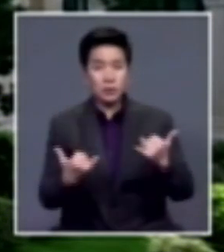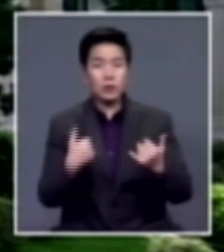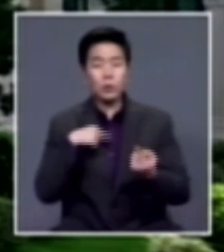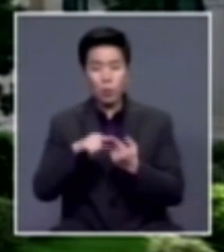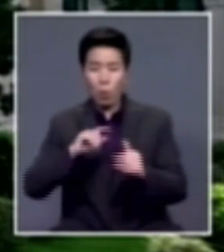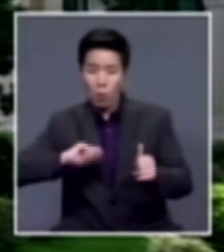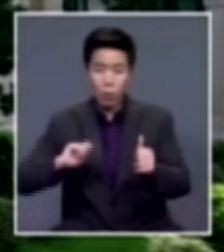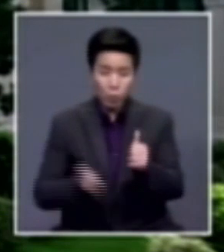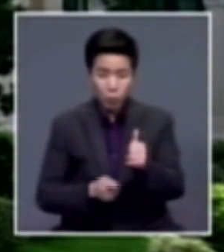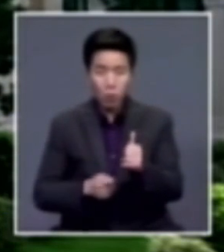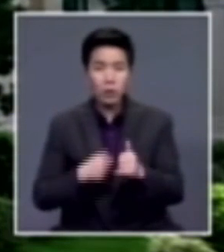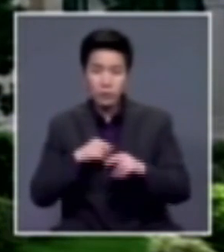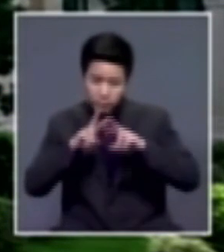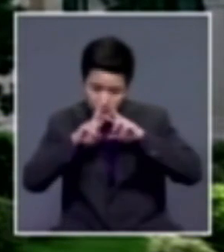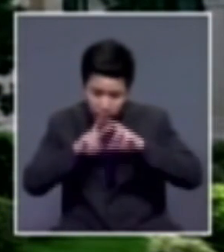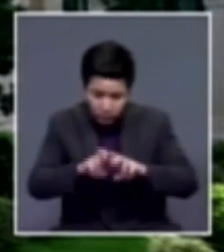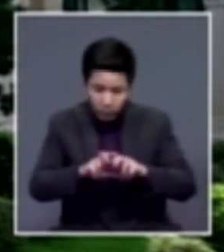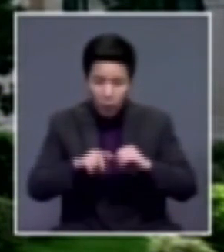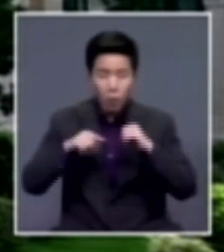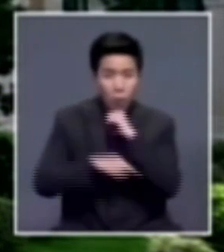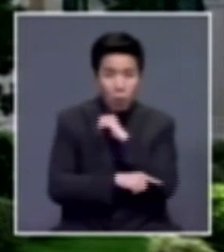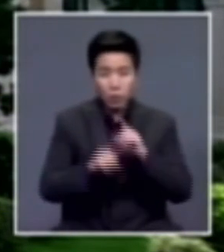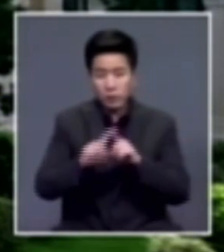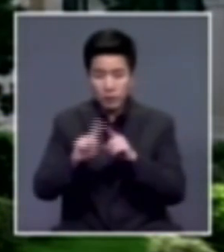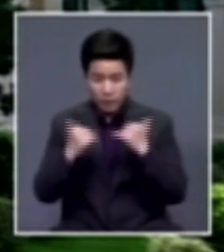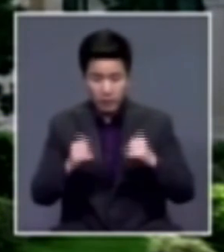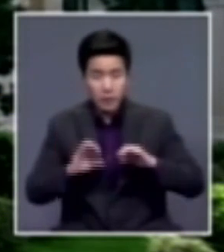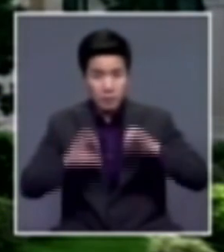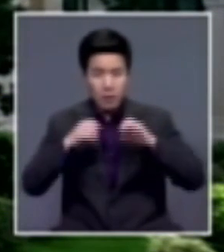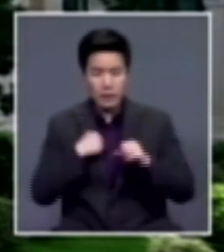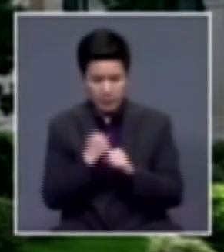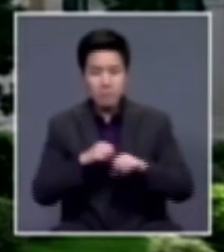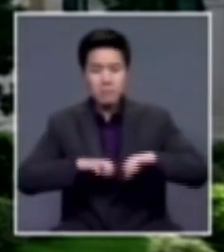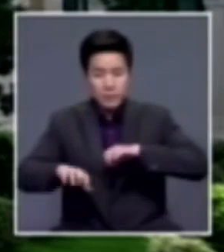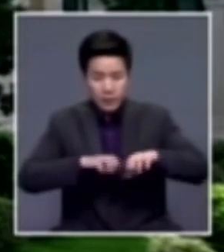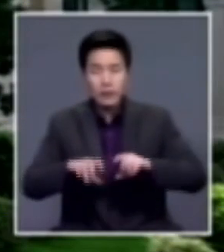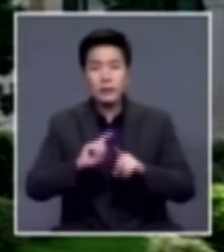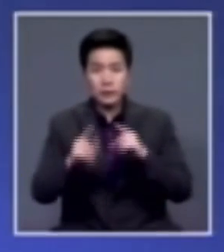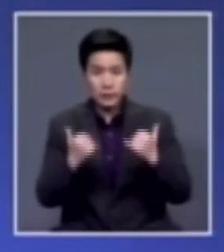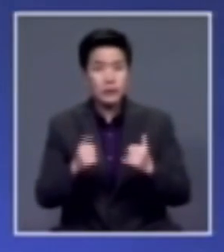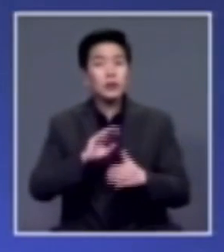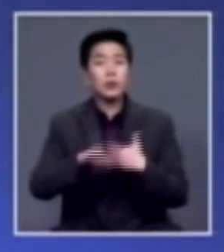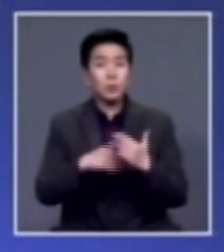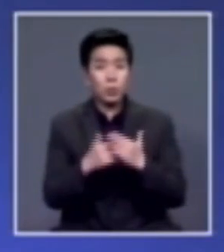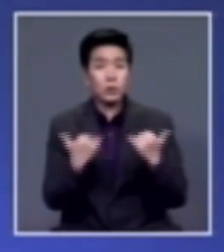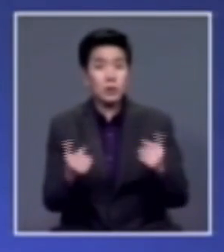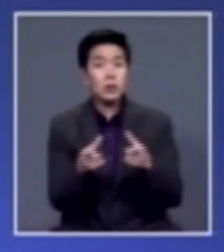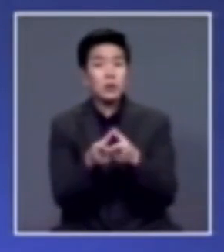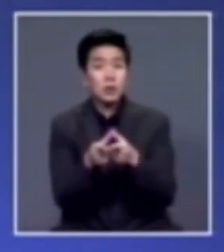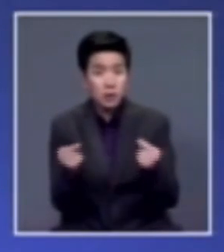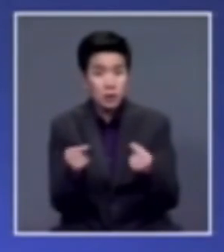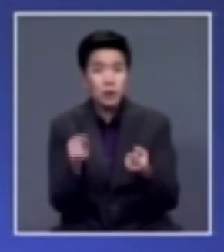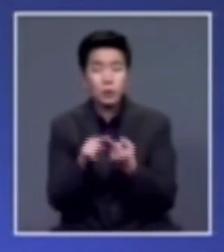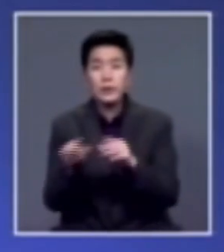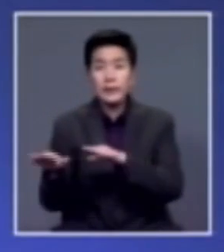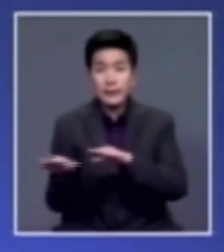การลงโทษเรื่องการสอบสวนเรื่องการทุจริตรัฐบาลนี้ก็กำลังดำเนินการอยู่ทุกประเด็นนะครับทุกเรื่องเรื่องการ